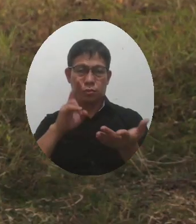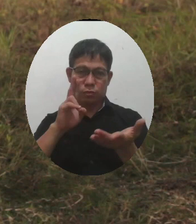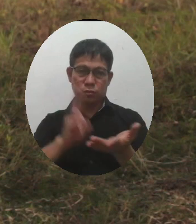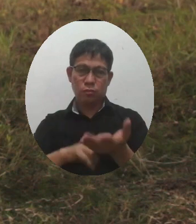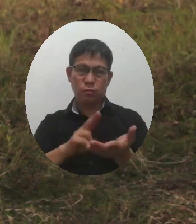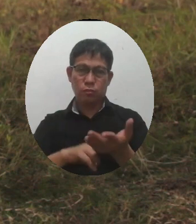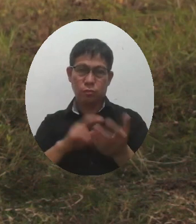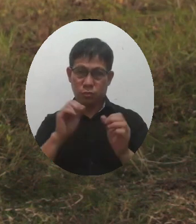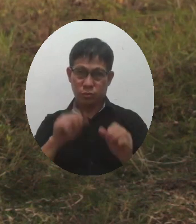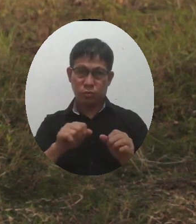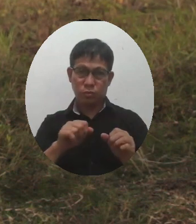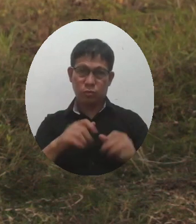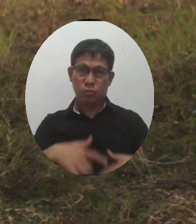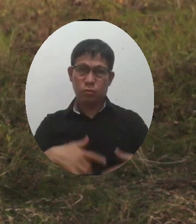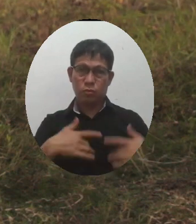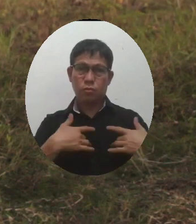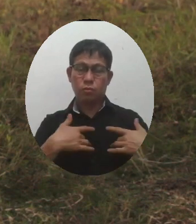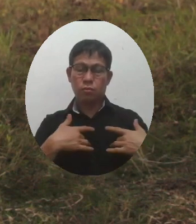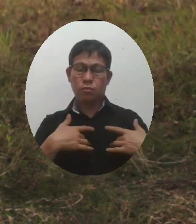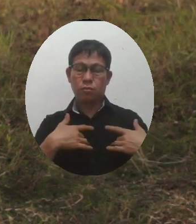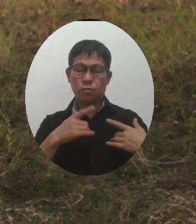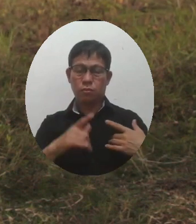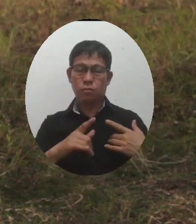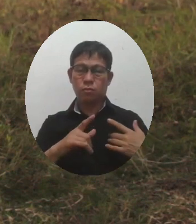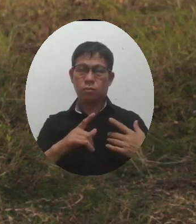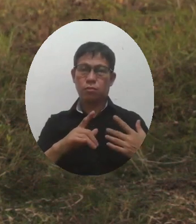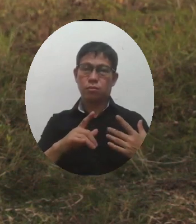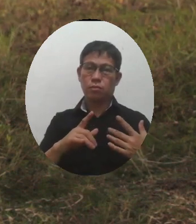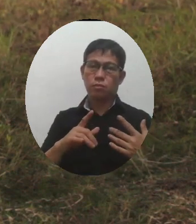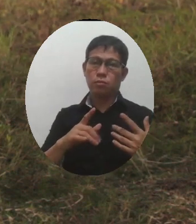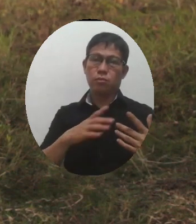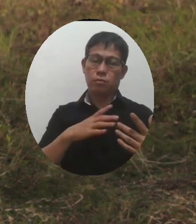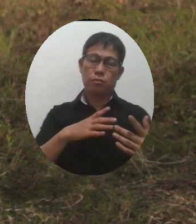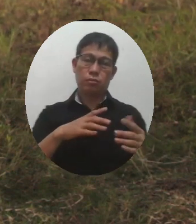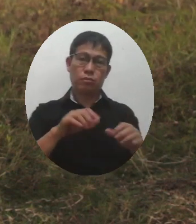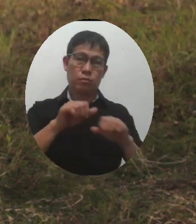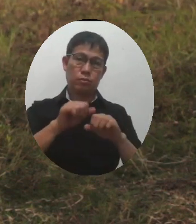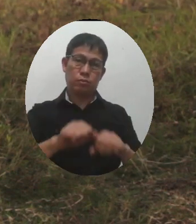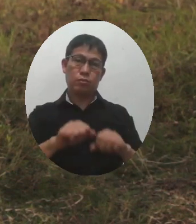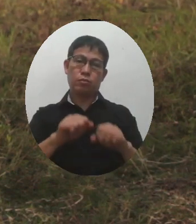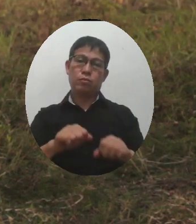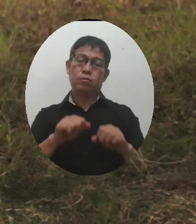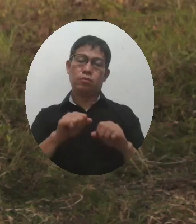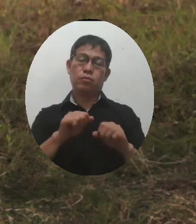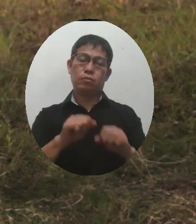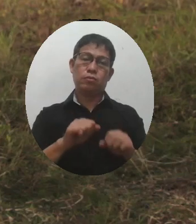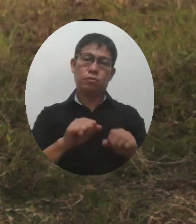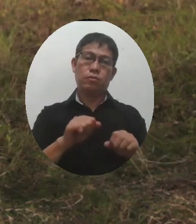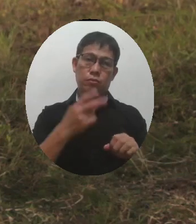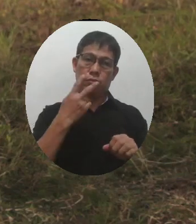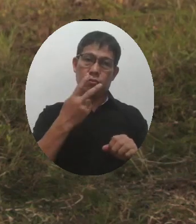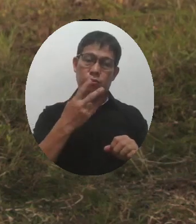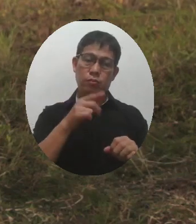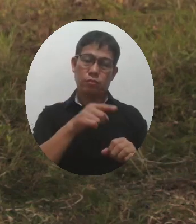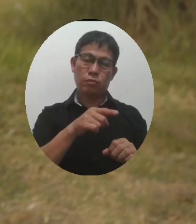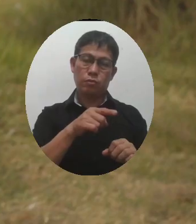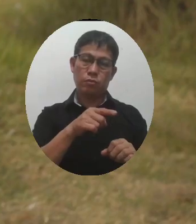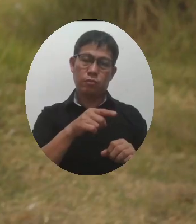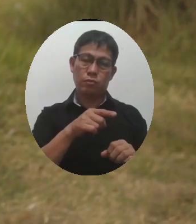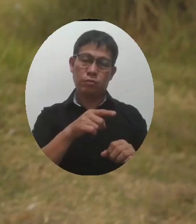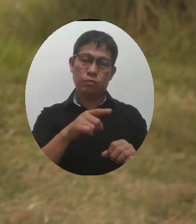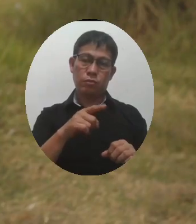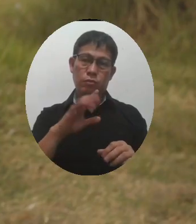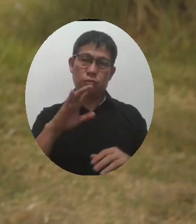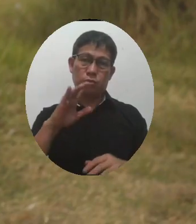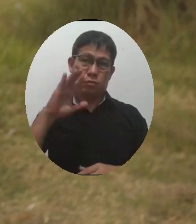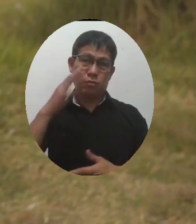ko siya. Pero hindi ko po siya pinarevive kasi nakita ko po yung hirap nung ate niya eh.